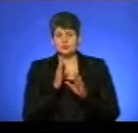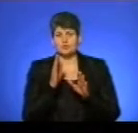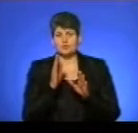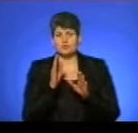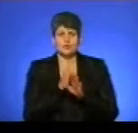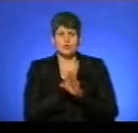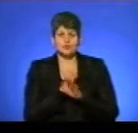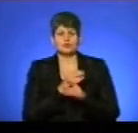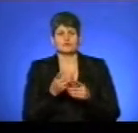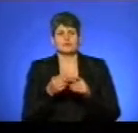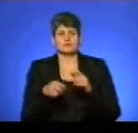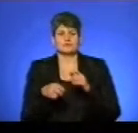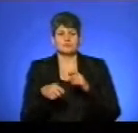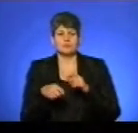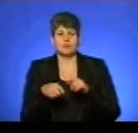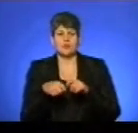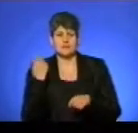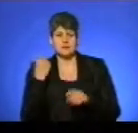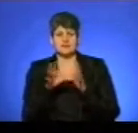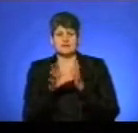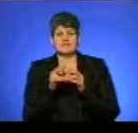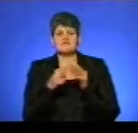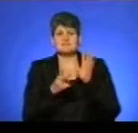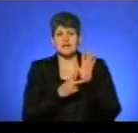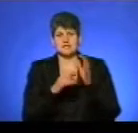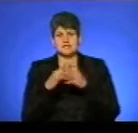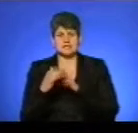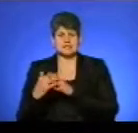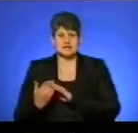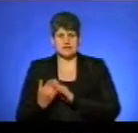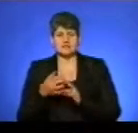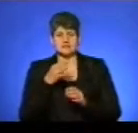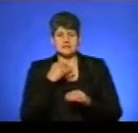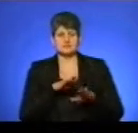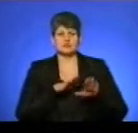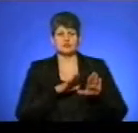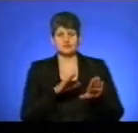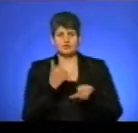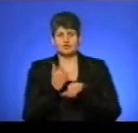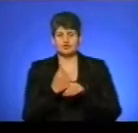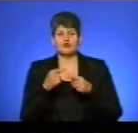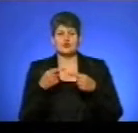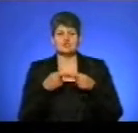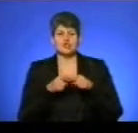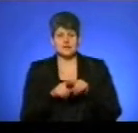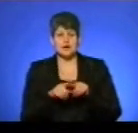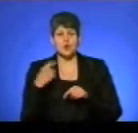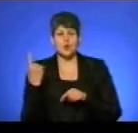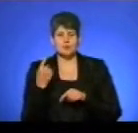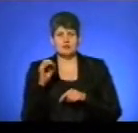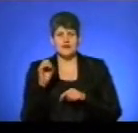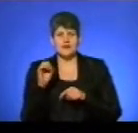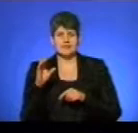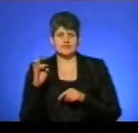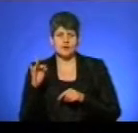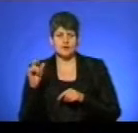Це сталося через обриви проводів і падіння дерев, повідомив заступник головного інженера з розподільчих мереж Тернопільобленерго Роман